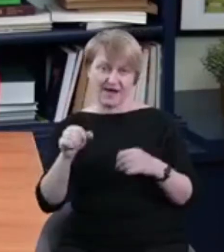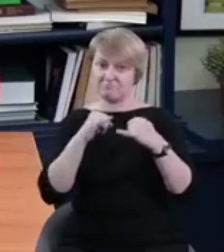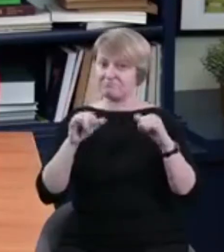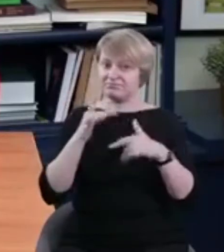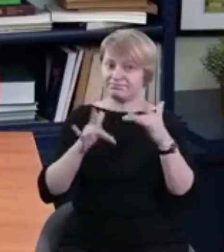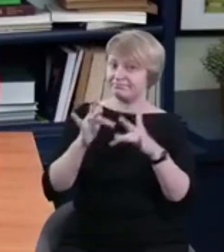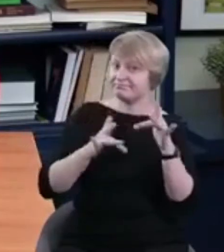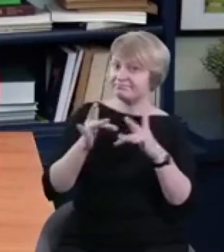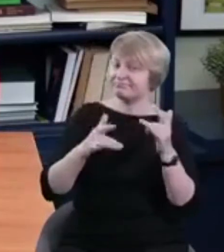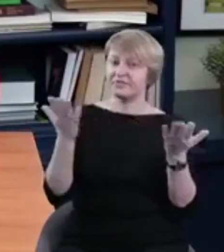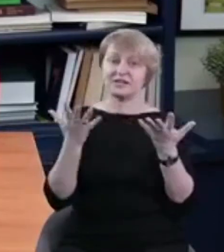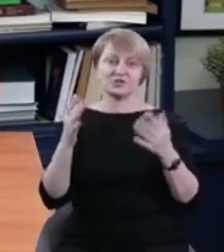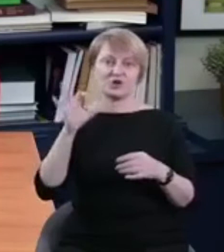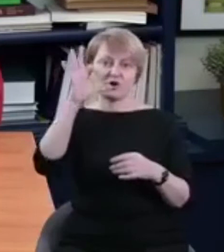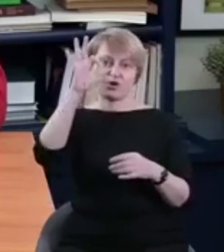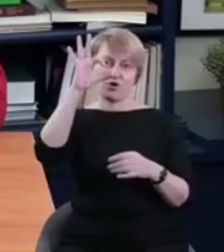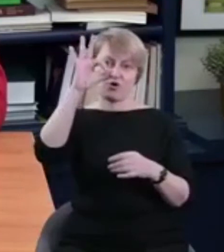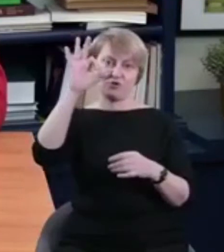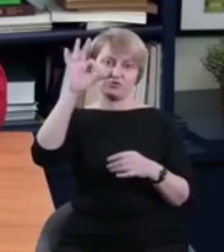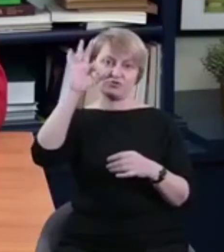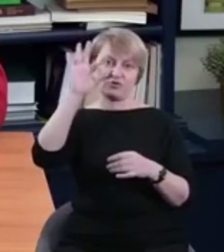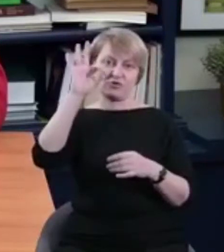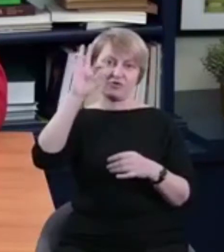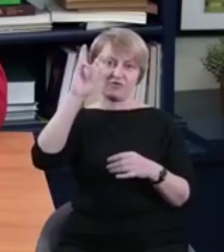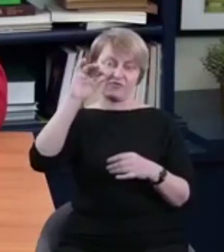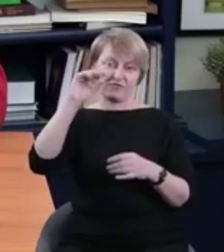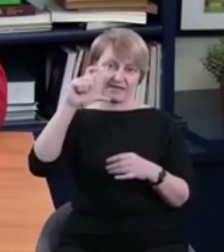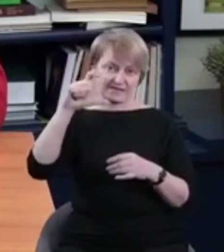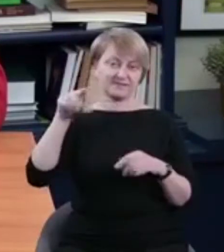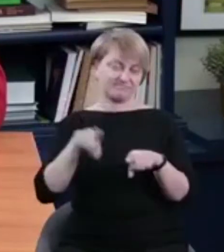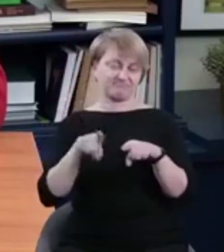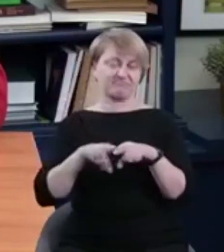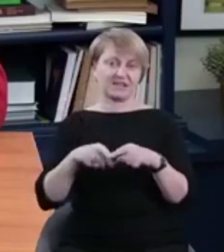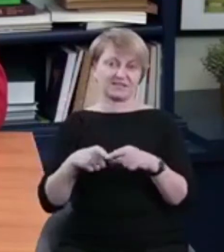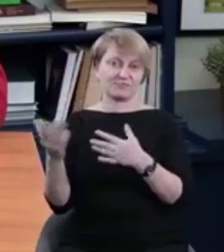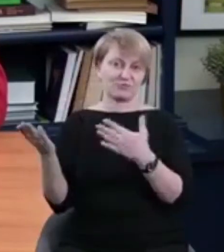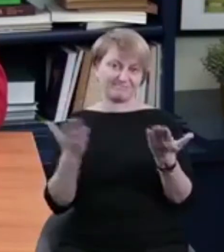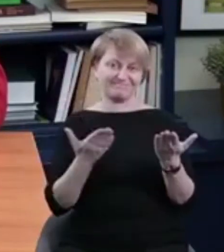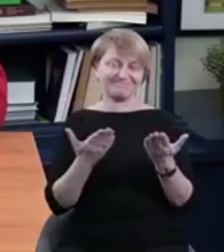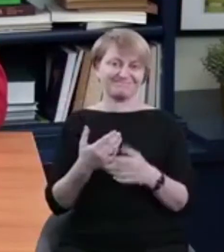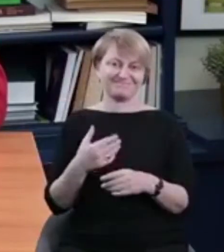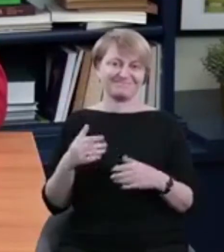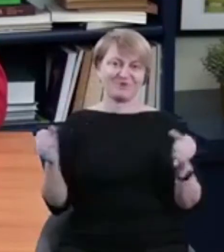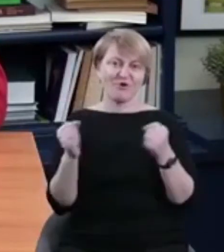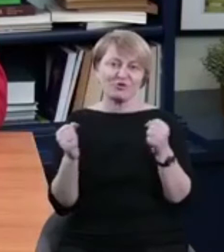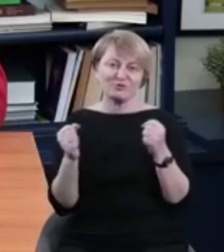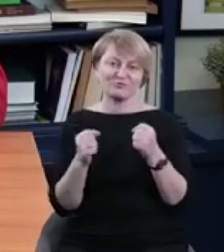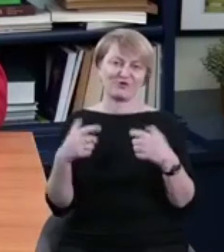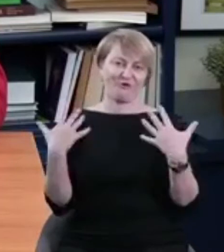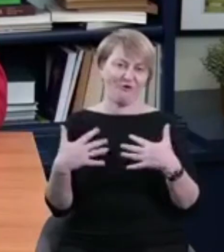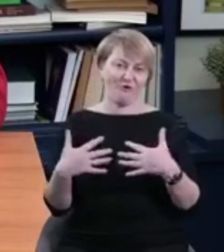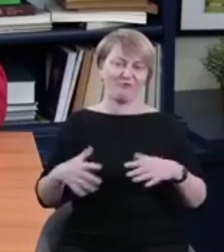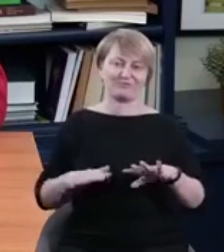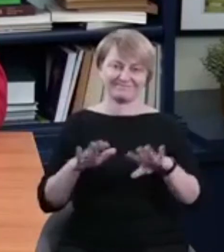możesz wybrać dostawca tam też się fantastycznie pasuje także zachęcam do komentowania i pozdrowienia dla wszystkich dla wszystkich mocy się